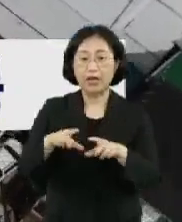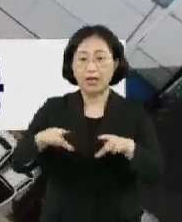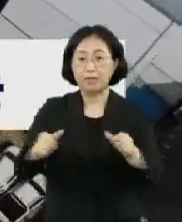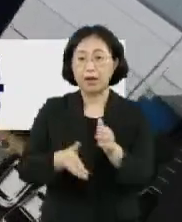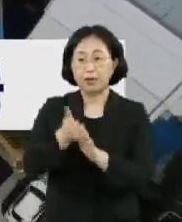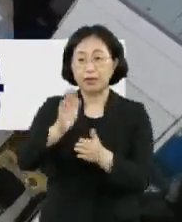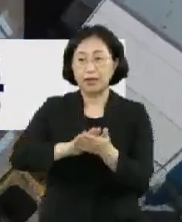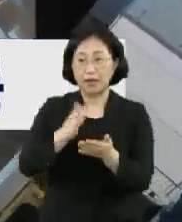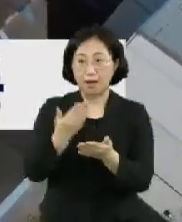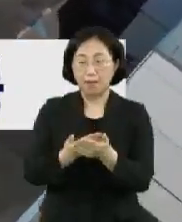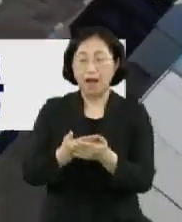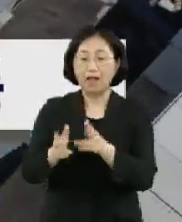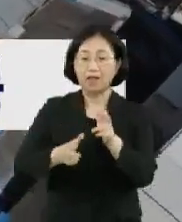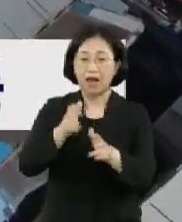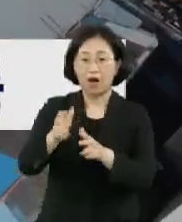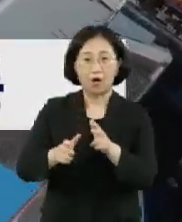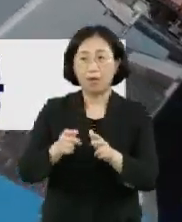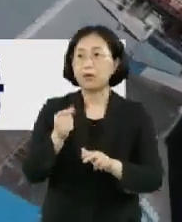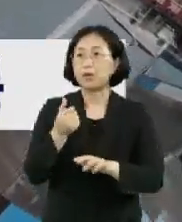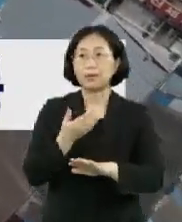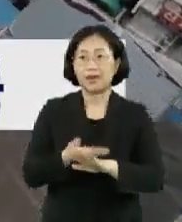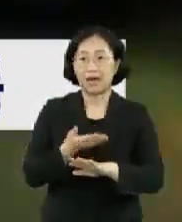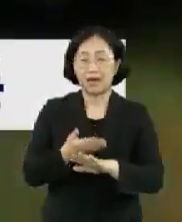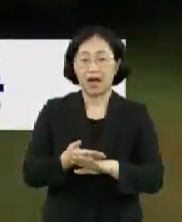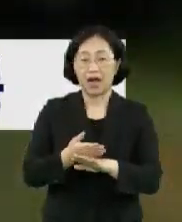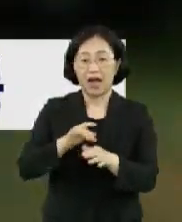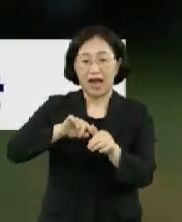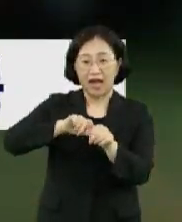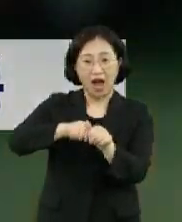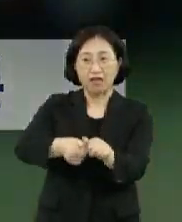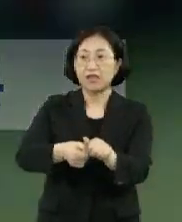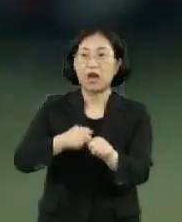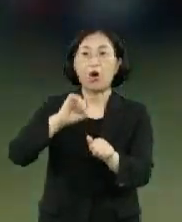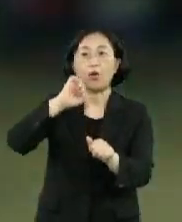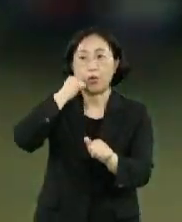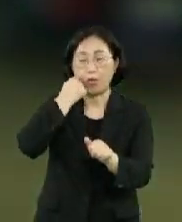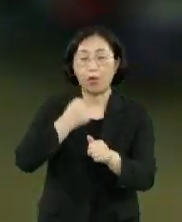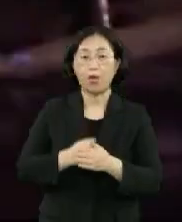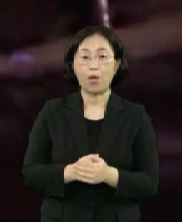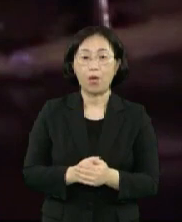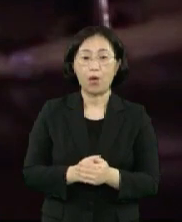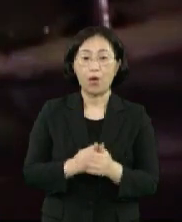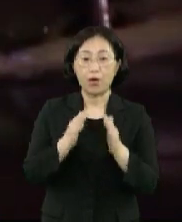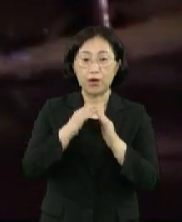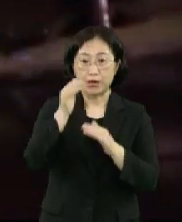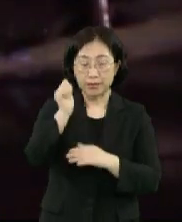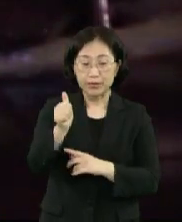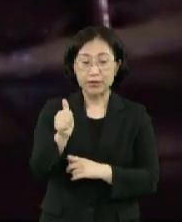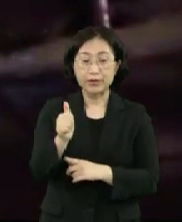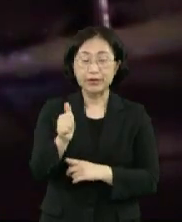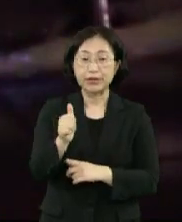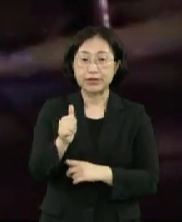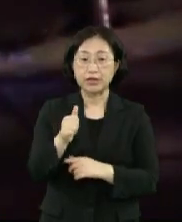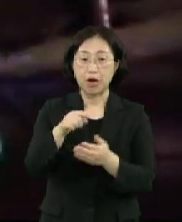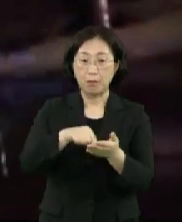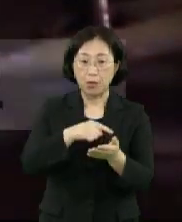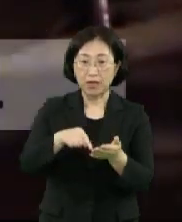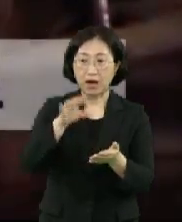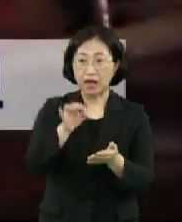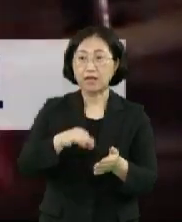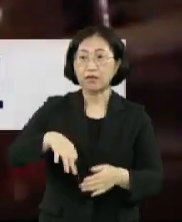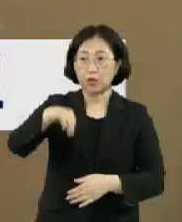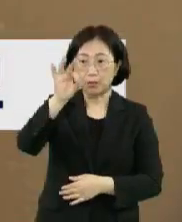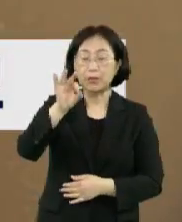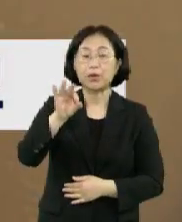도시개발 사업과 달리 재산권 강제 수용이 불가능합니다. 업주들은 윤락여성수를 부풀려 영업권 보상 액수를